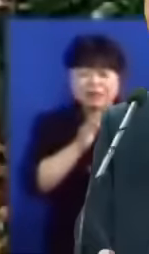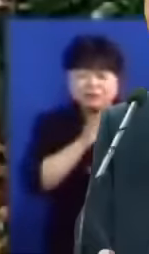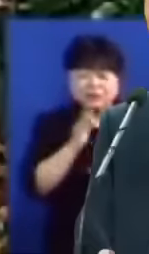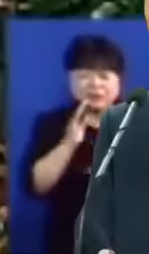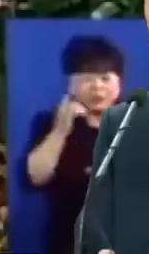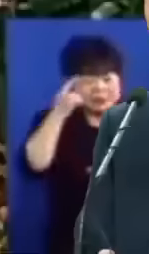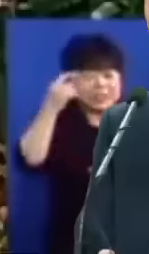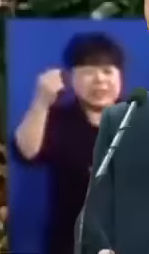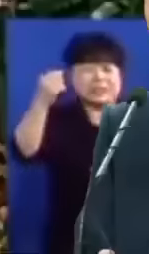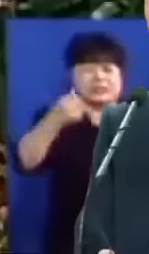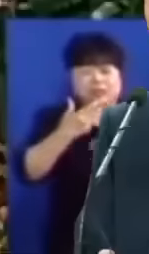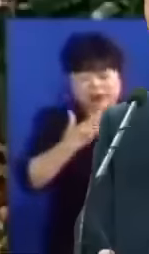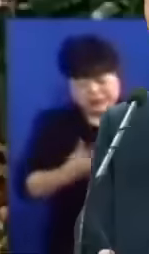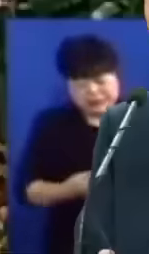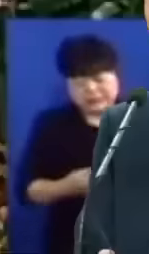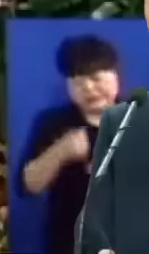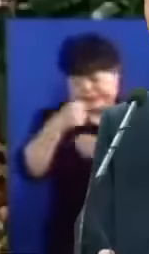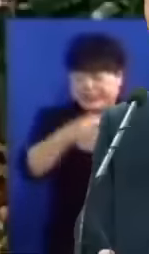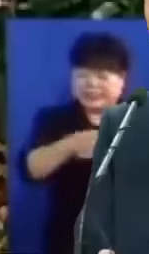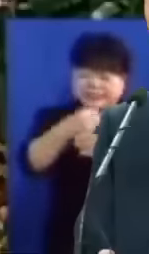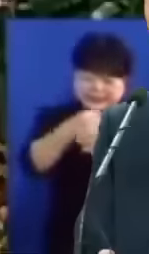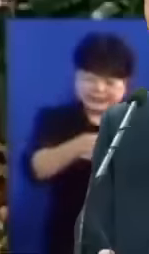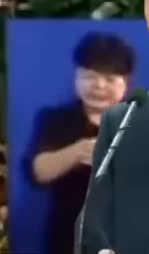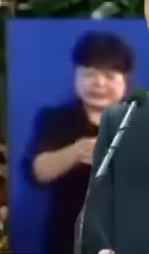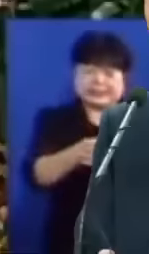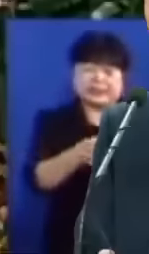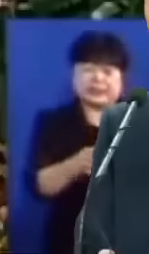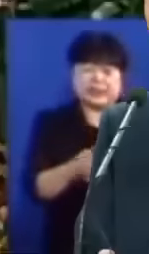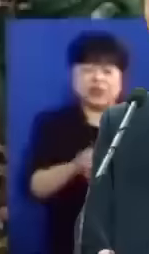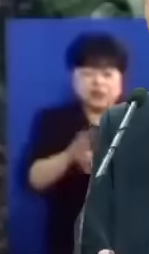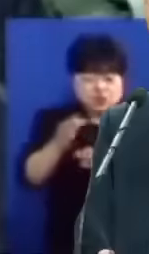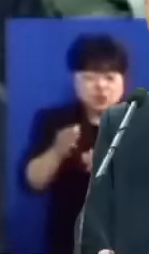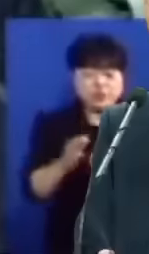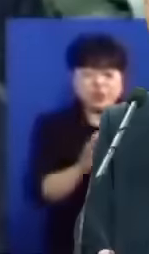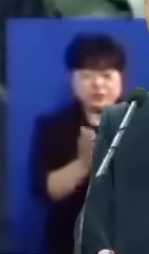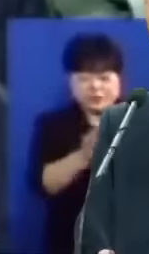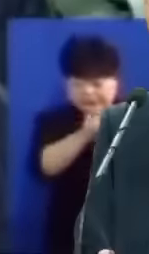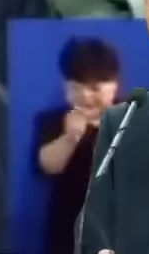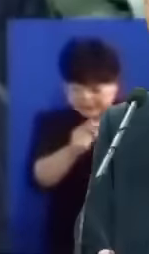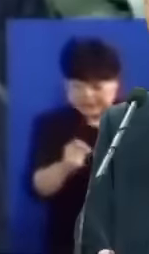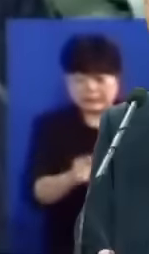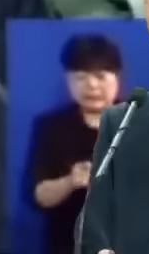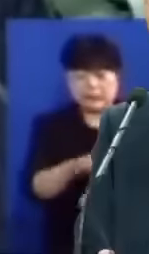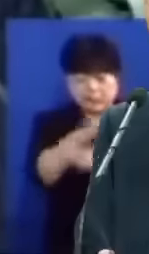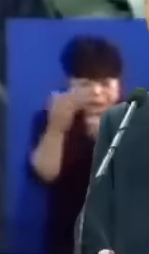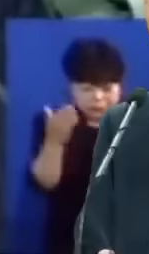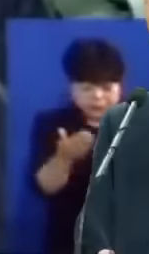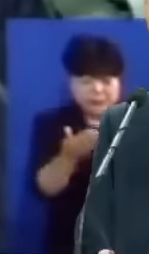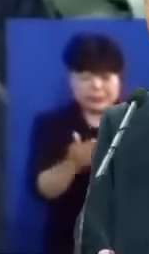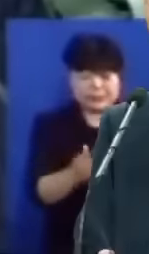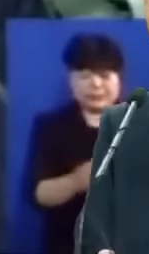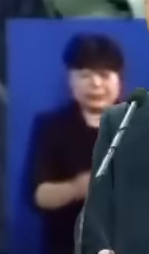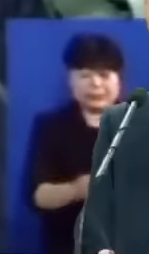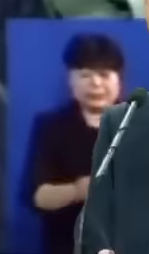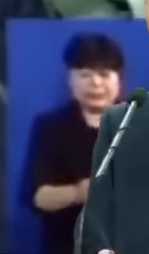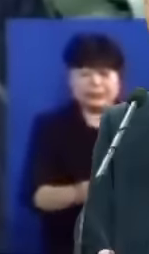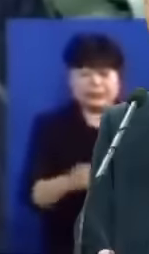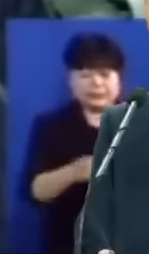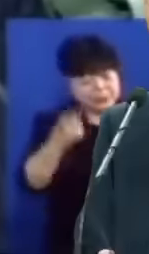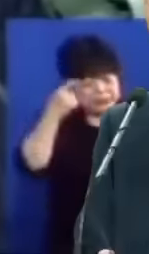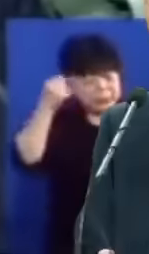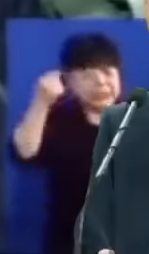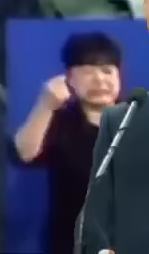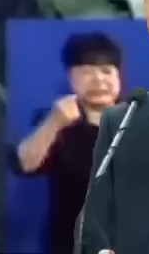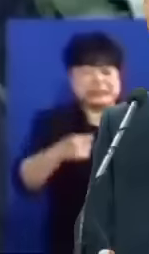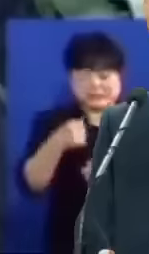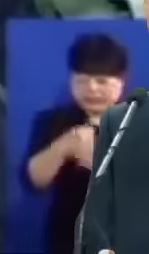생각하며 낙심하고 탄식했습니다. 그렇게 유명한 문학자가 되었으면서도 모든 일에 부정적이고 탄식을